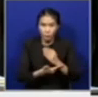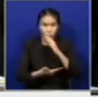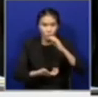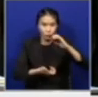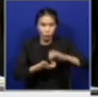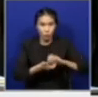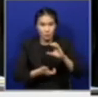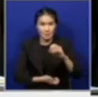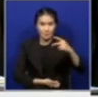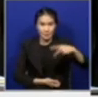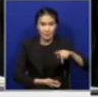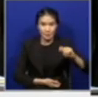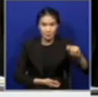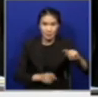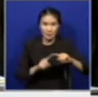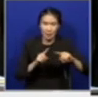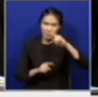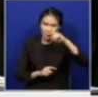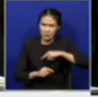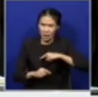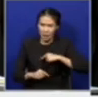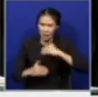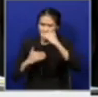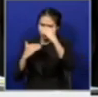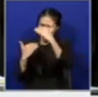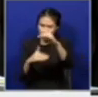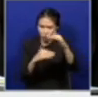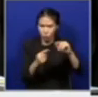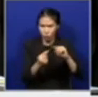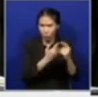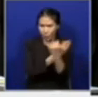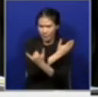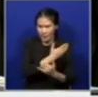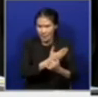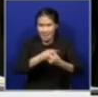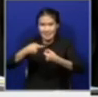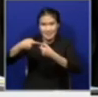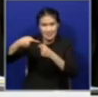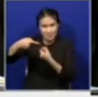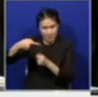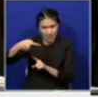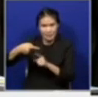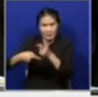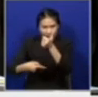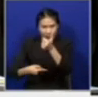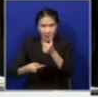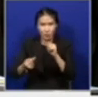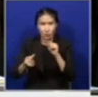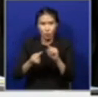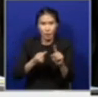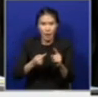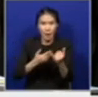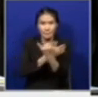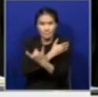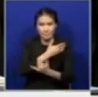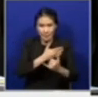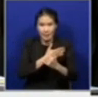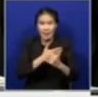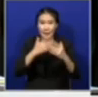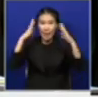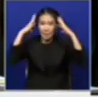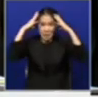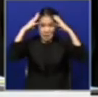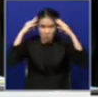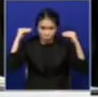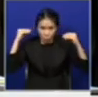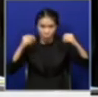ให้ไทยได้ตลาดส่งออกเพิ่มค่ะซึ่งในด้านการค้าสินค้าเราต้องทำความเข้าใจก่อนนะคะว่าแ